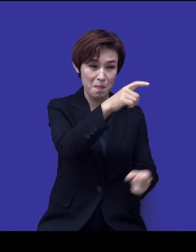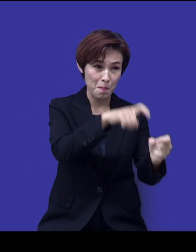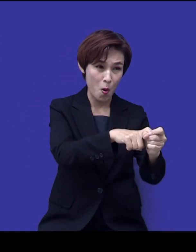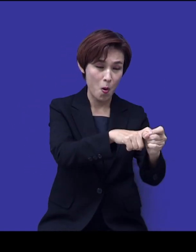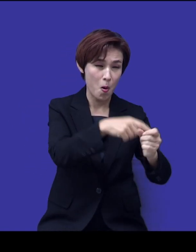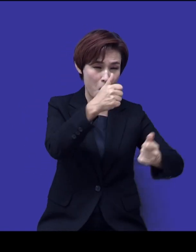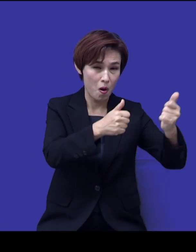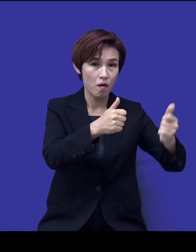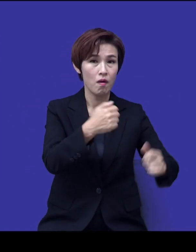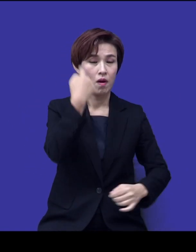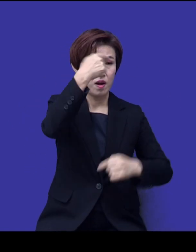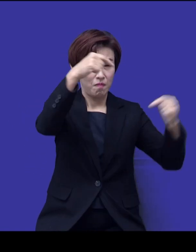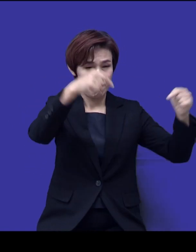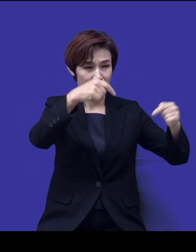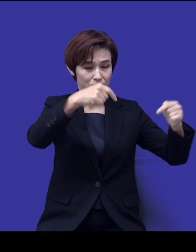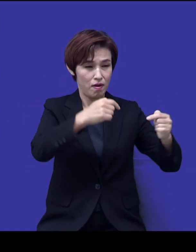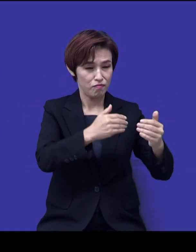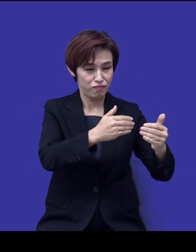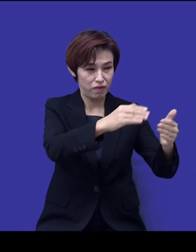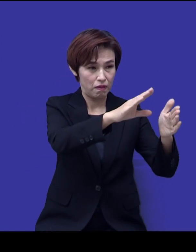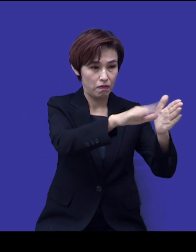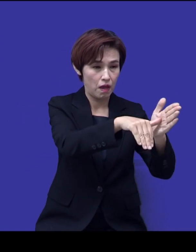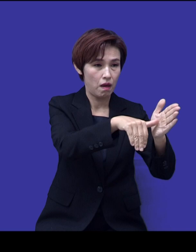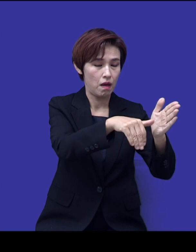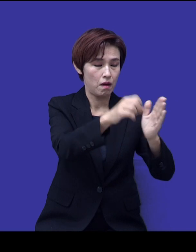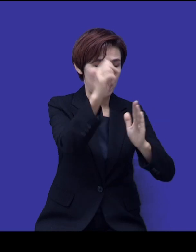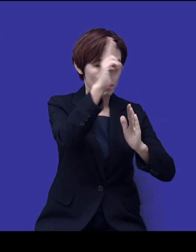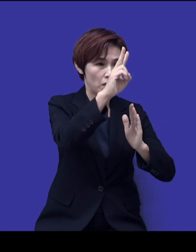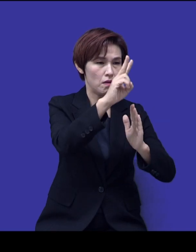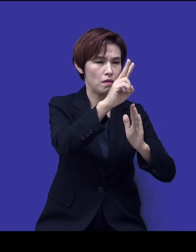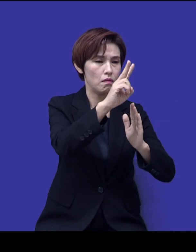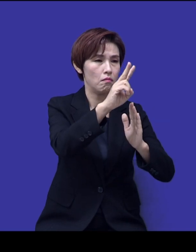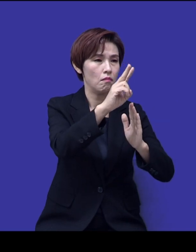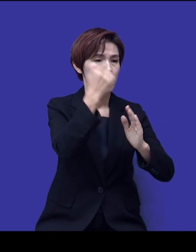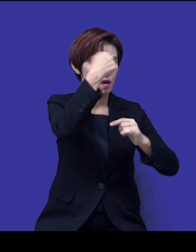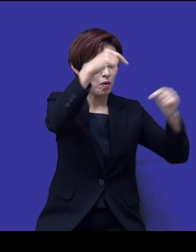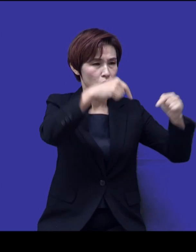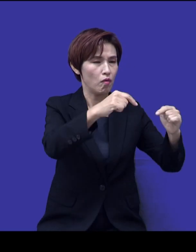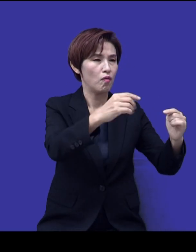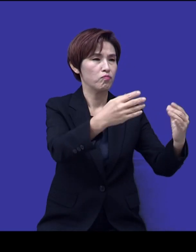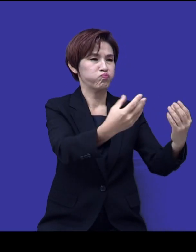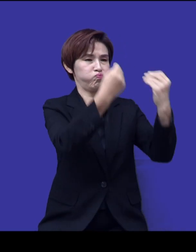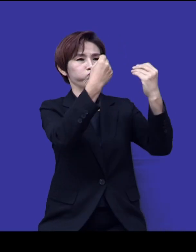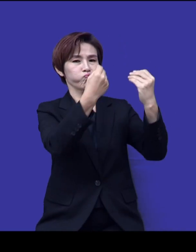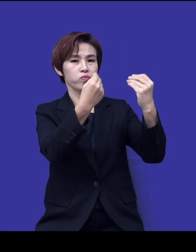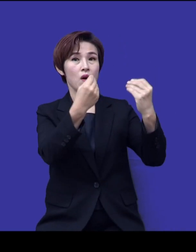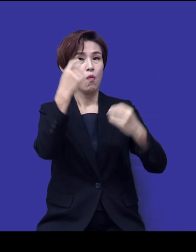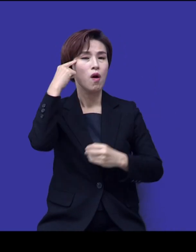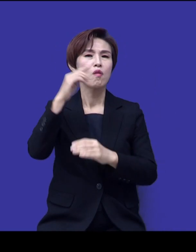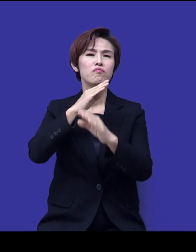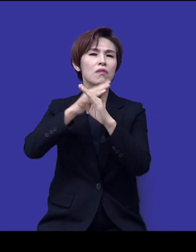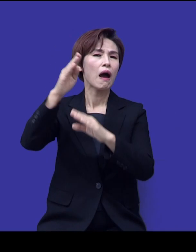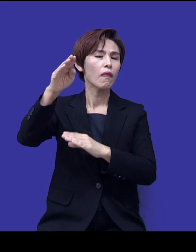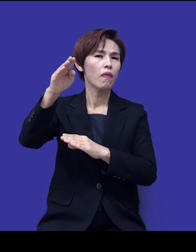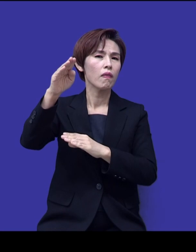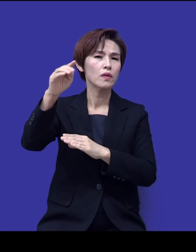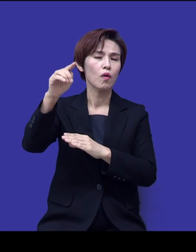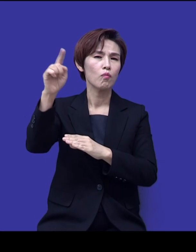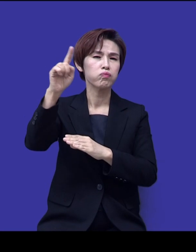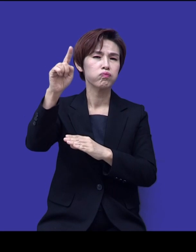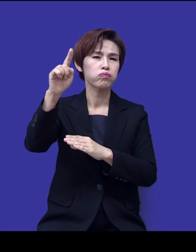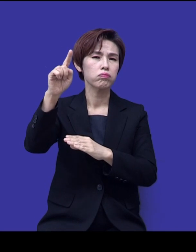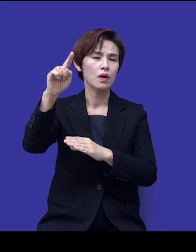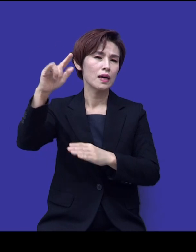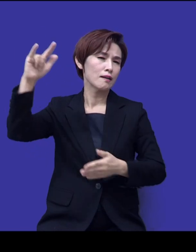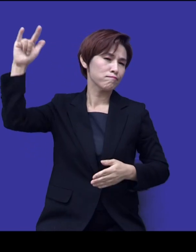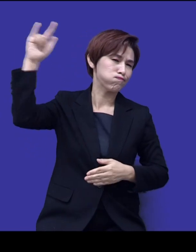면접을 진행하다가 한 저 앞 두여 명 정도 갑자기 중단 됐어요. 예. 북한에서 공공기가 내려왔다고 해서